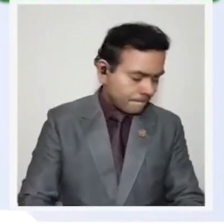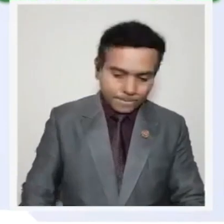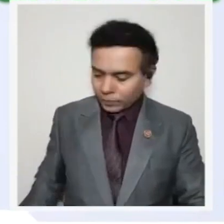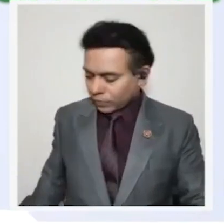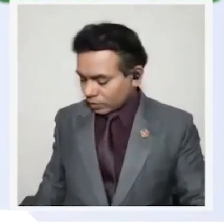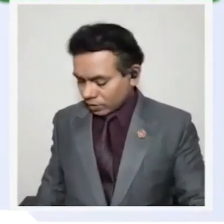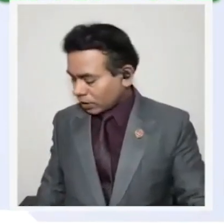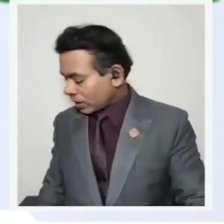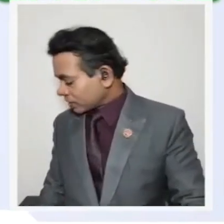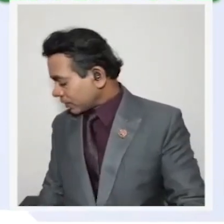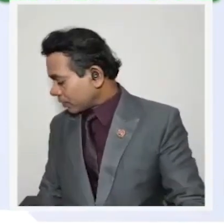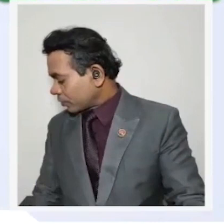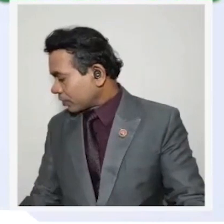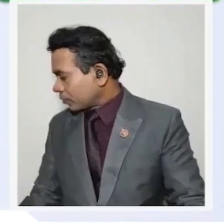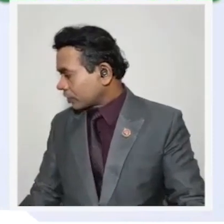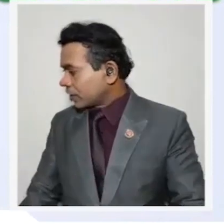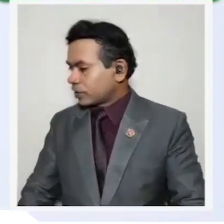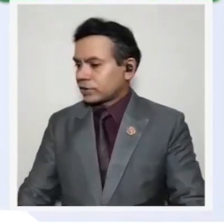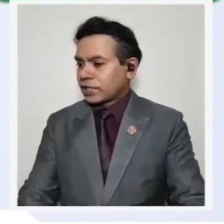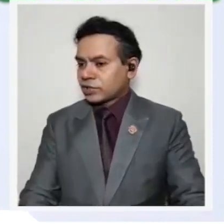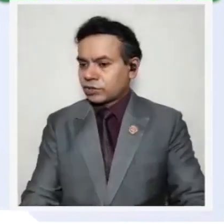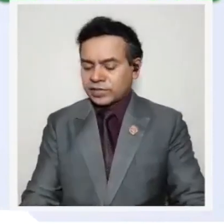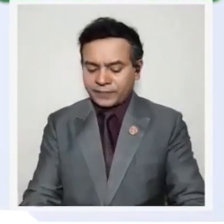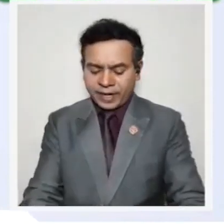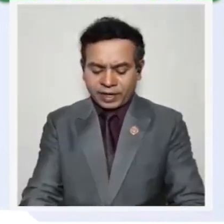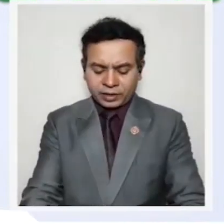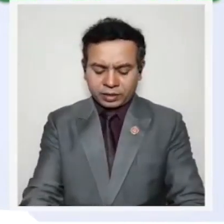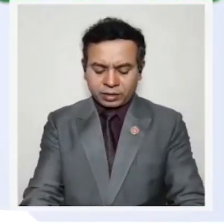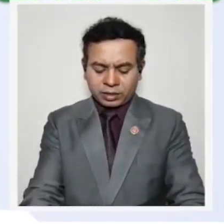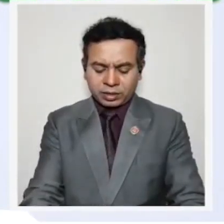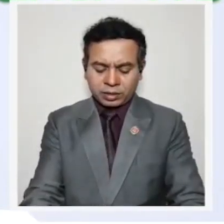14 জ্যৈষ্ঠ 1427। 49টি ল্যাবে নমুনা সংগৃহীত হয়েছে 24 ঘন্টায়,